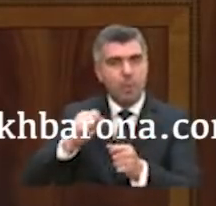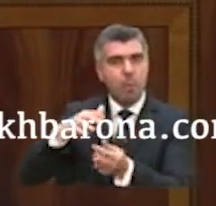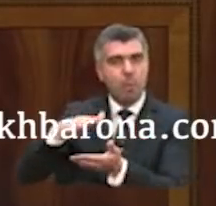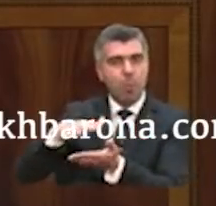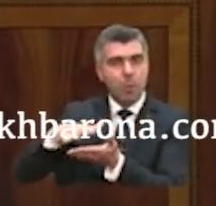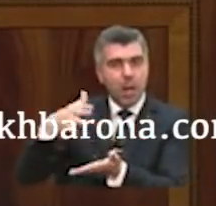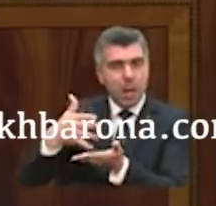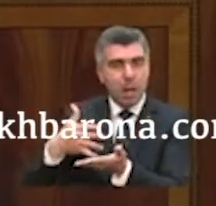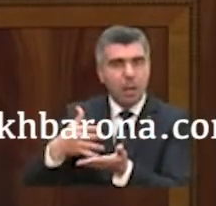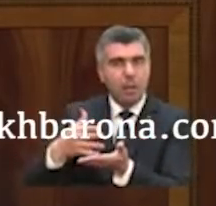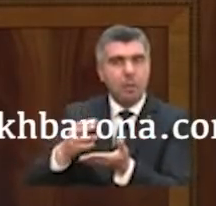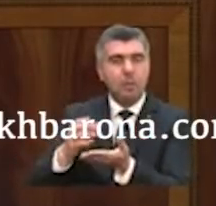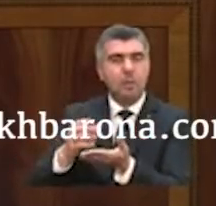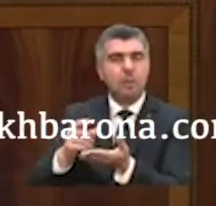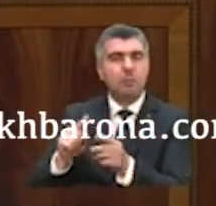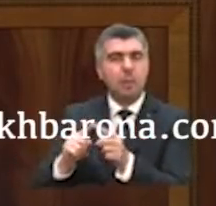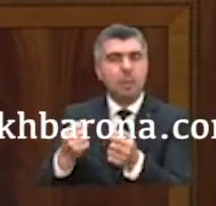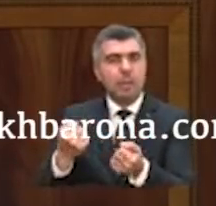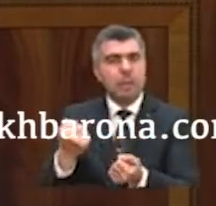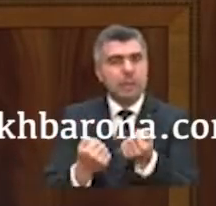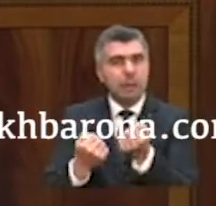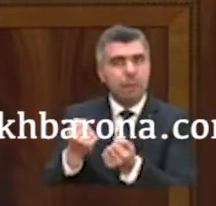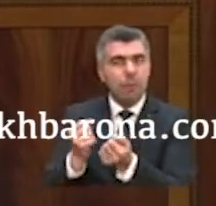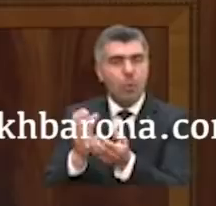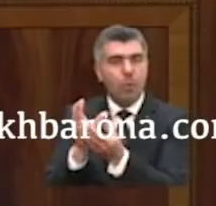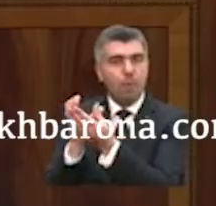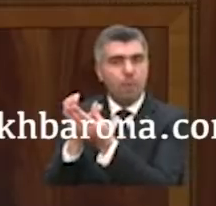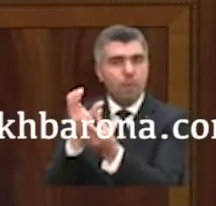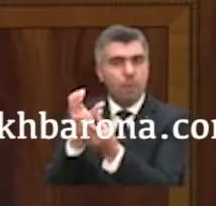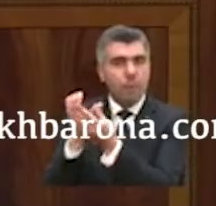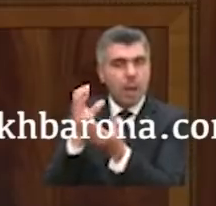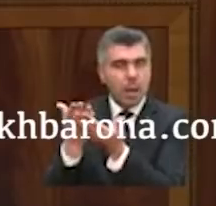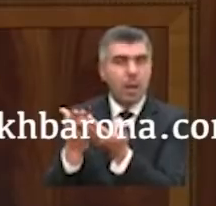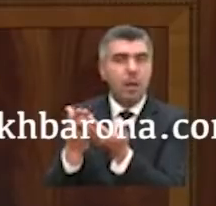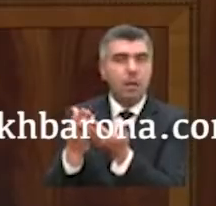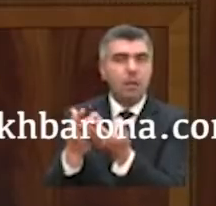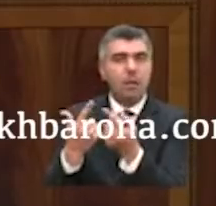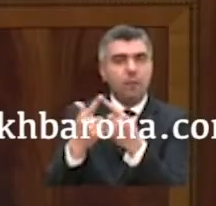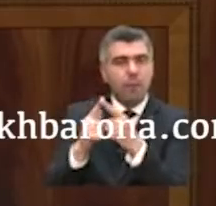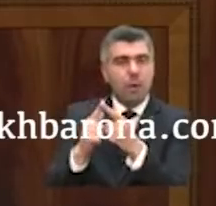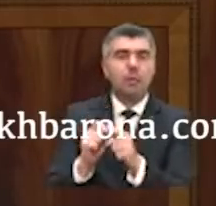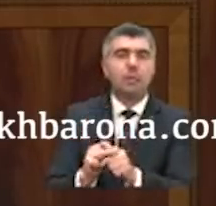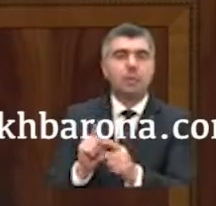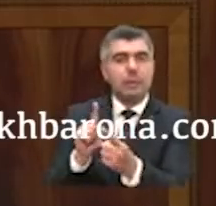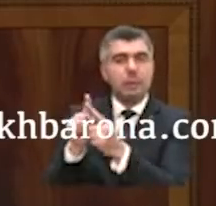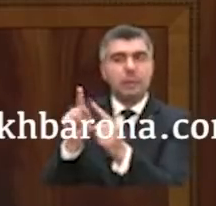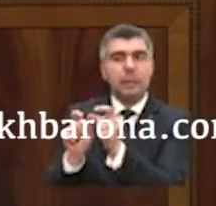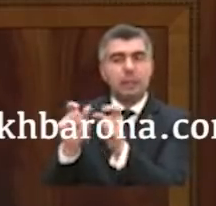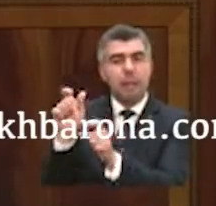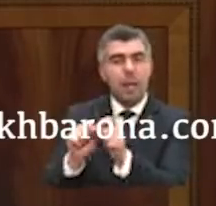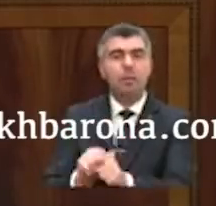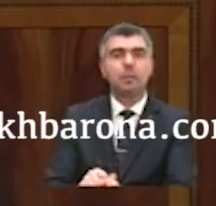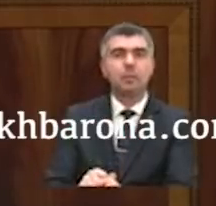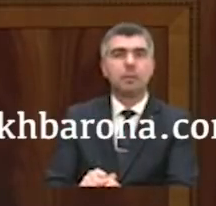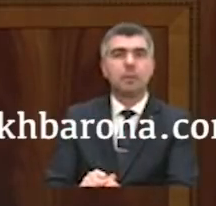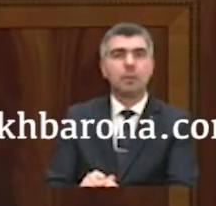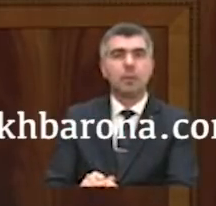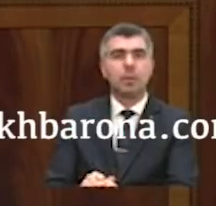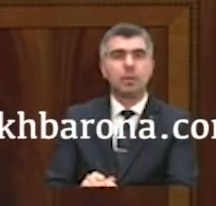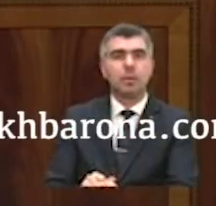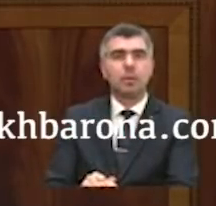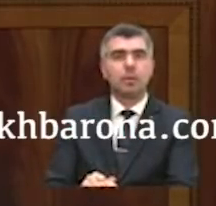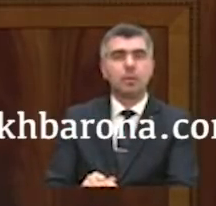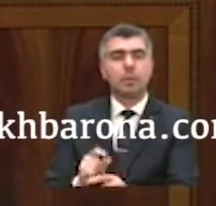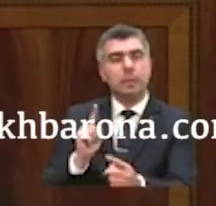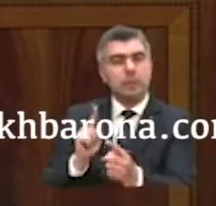نمشيو للطونسبور اللي هو يعني عنده واحد الامباكت على لابوبيلاسيون. مشينا كذلك انه